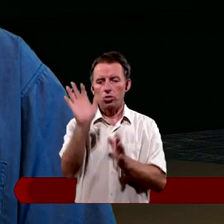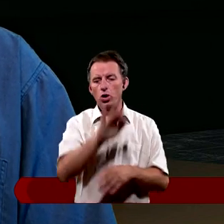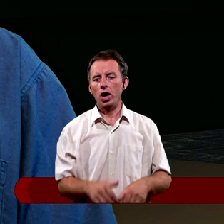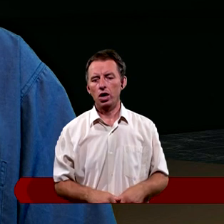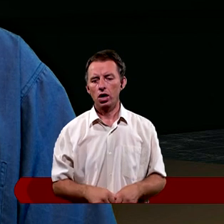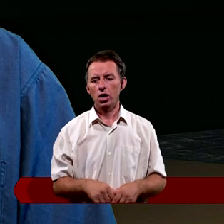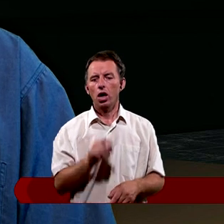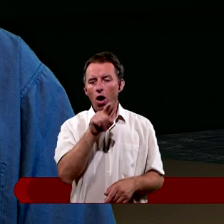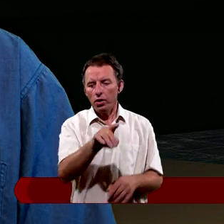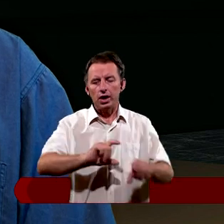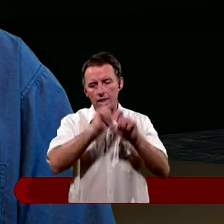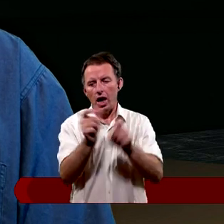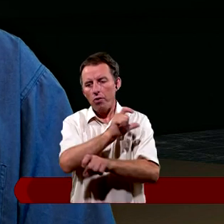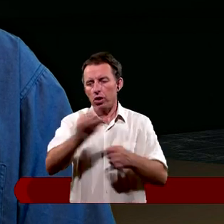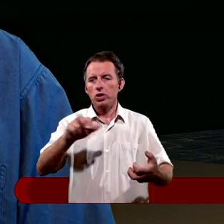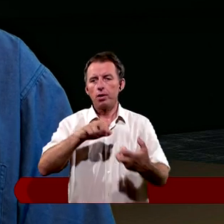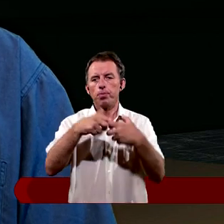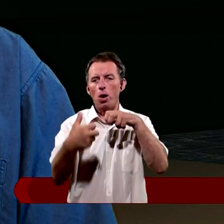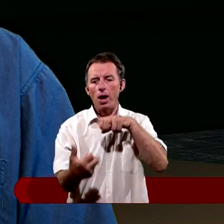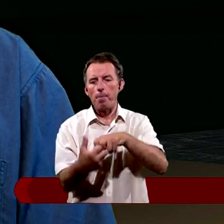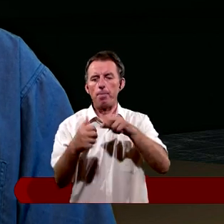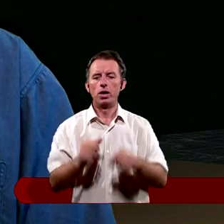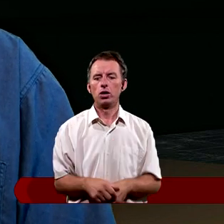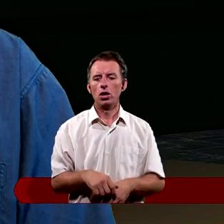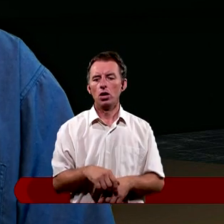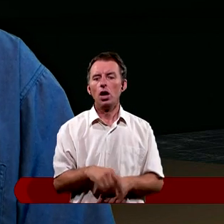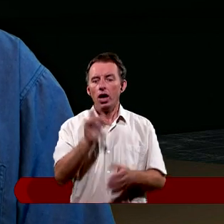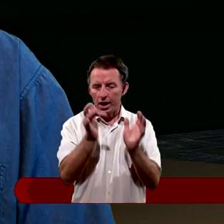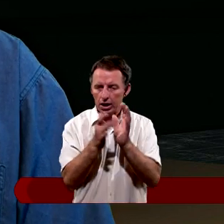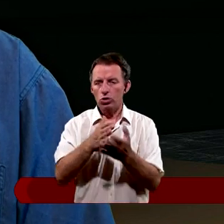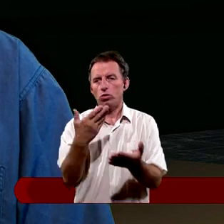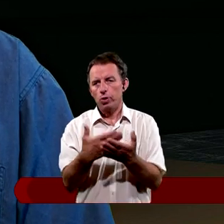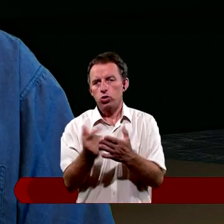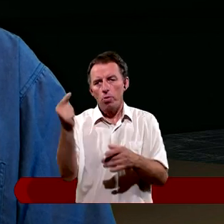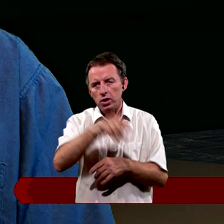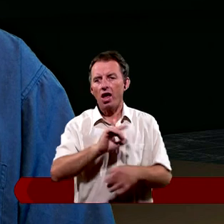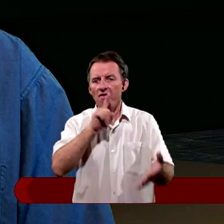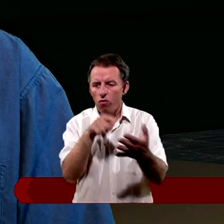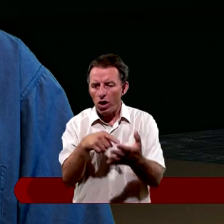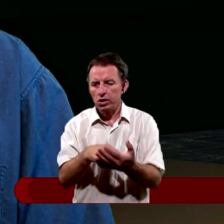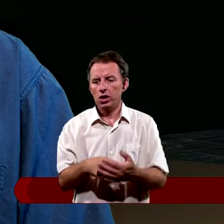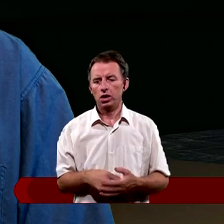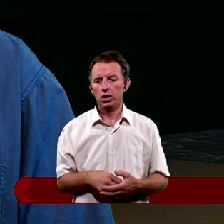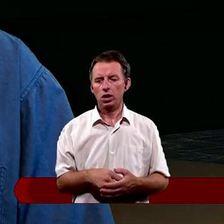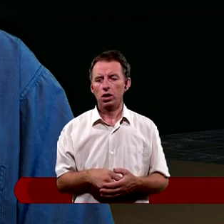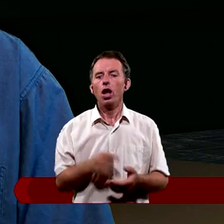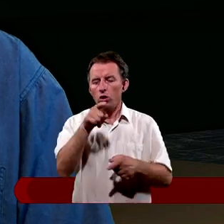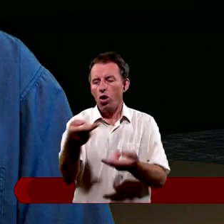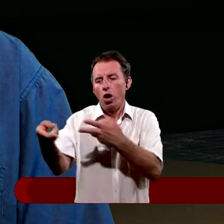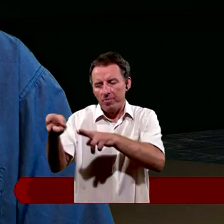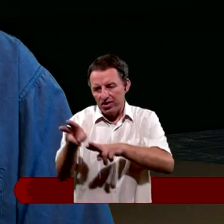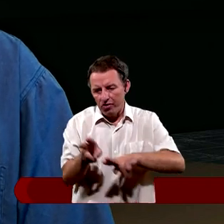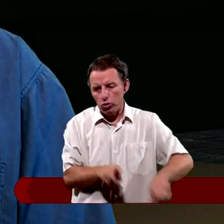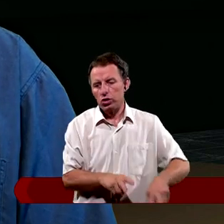Boga, no jest cały czas jest problemem. I Chrystus po to przyszedł, żeby właśnie między innymi przywrócić